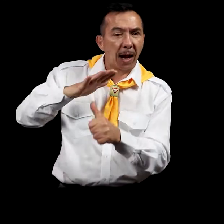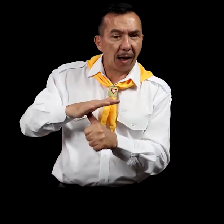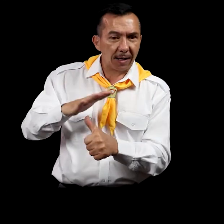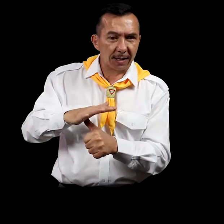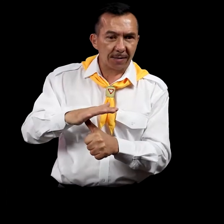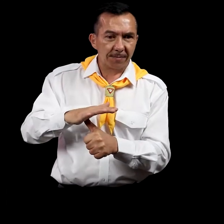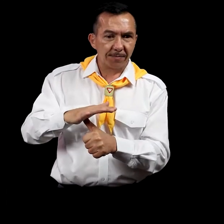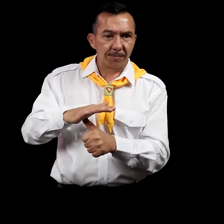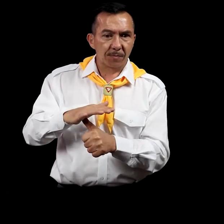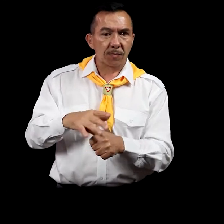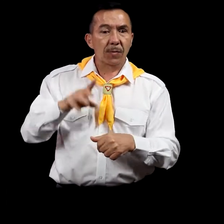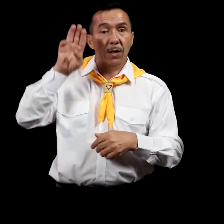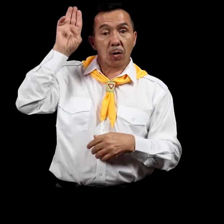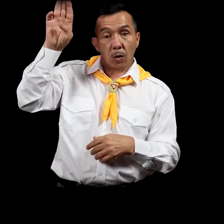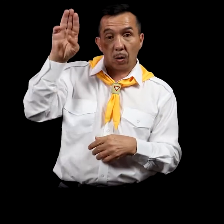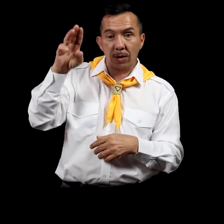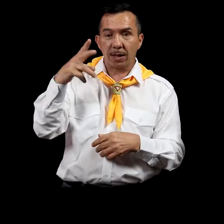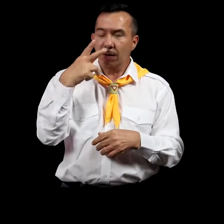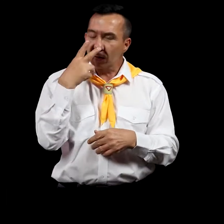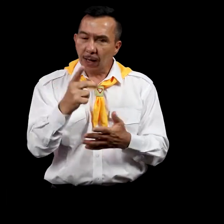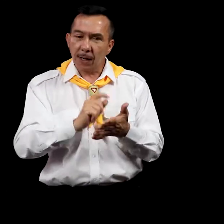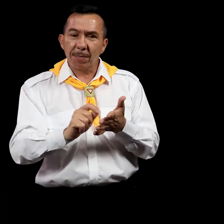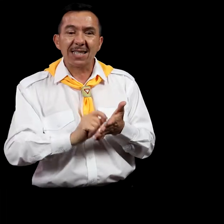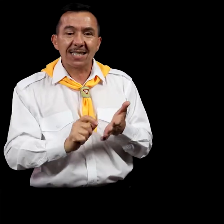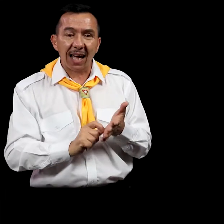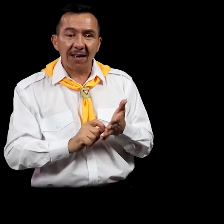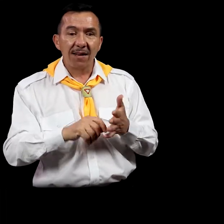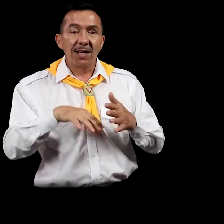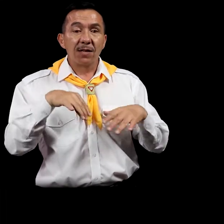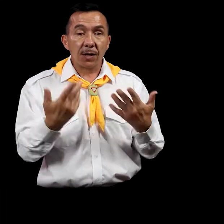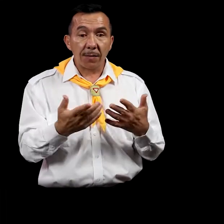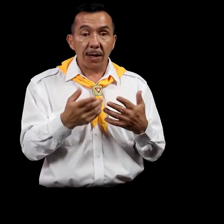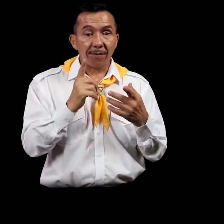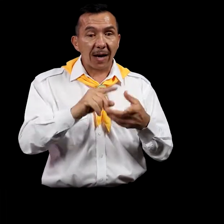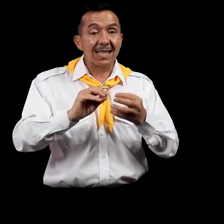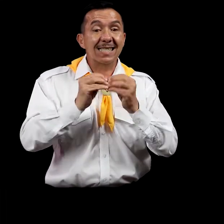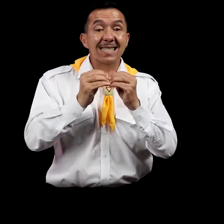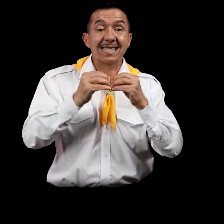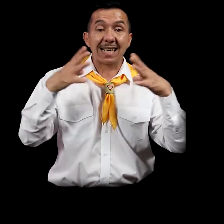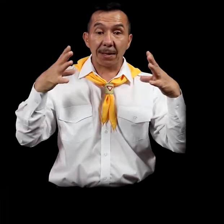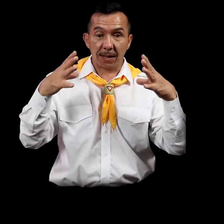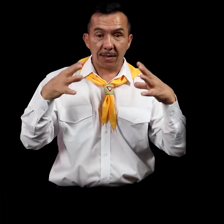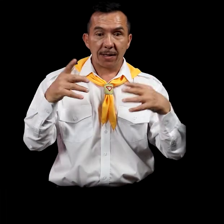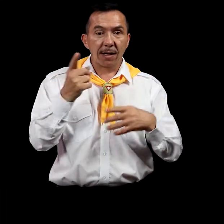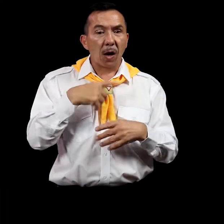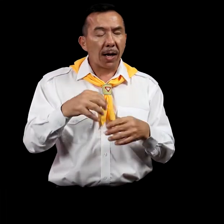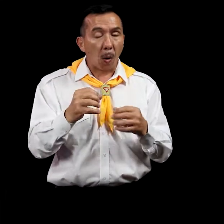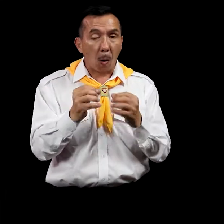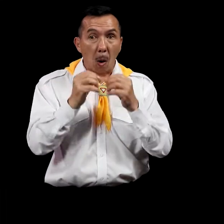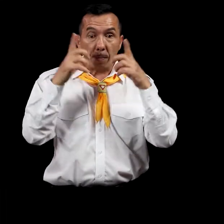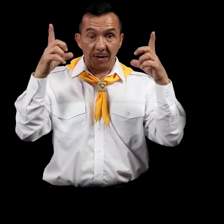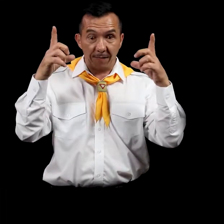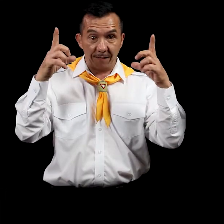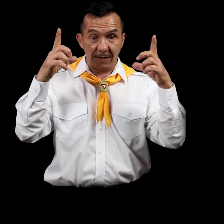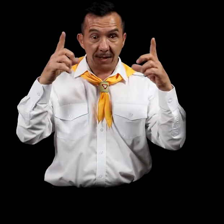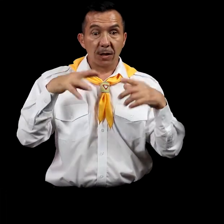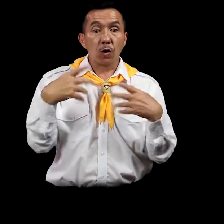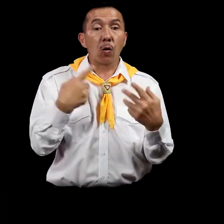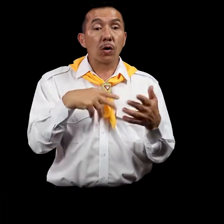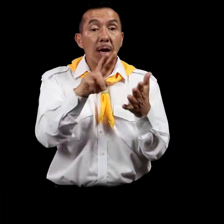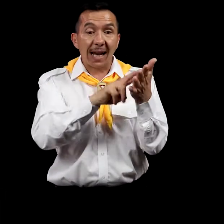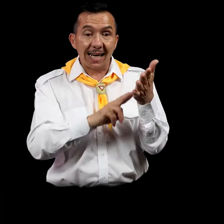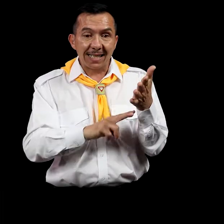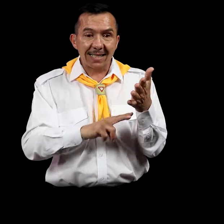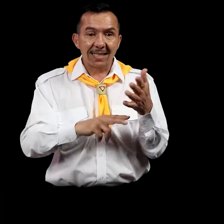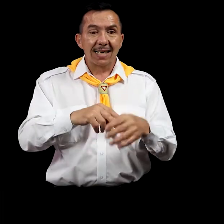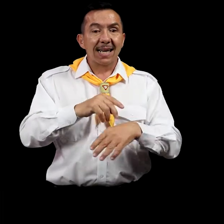belangrik. God kan beskryf word as die skepper, die opperwys, soos ons lees